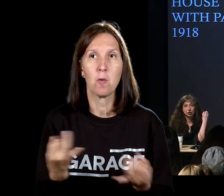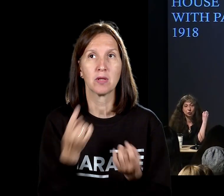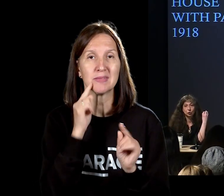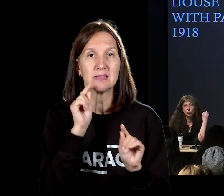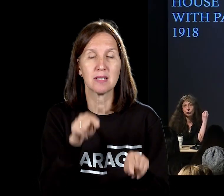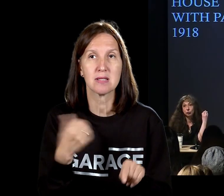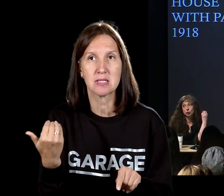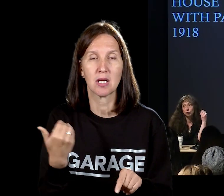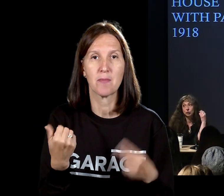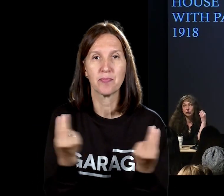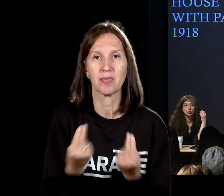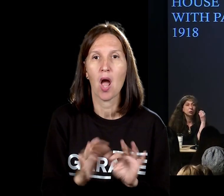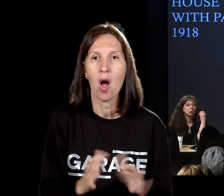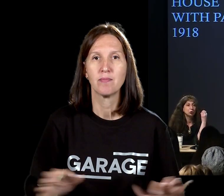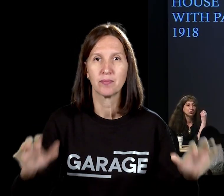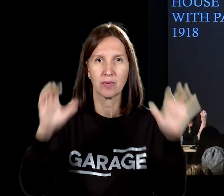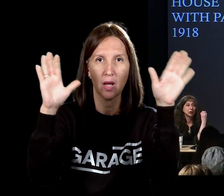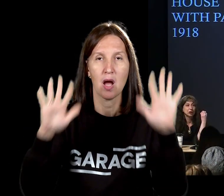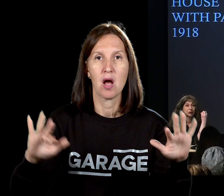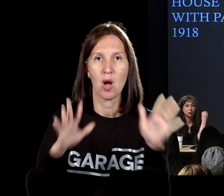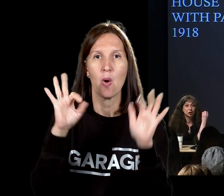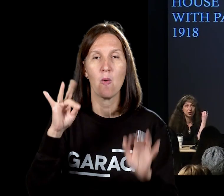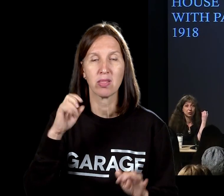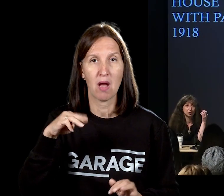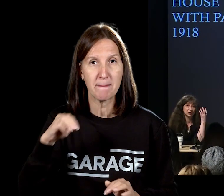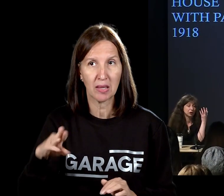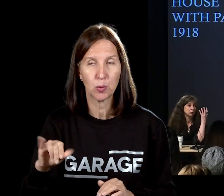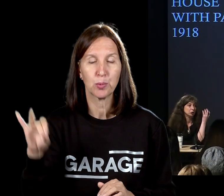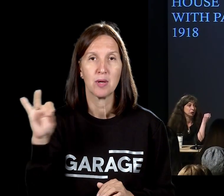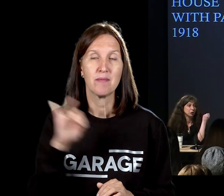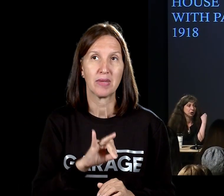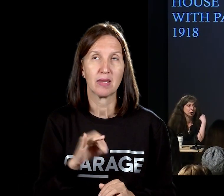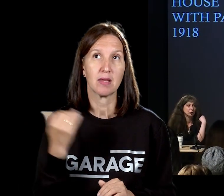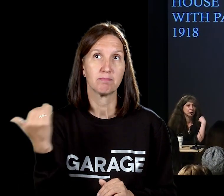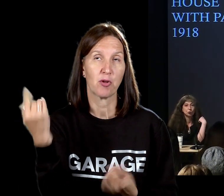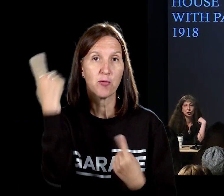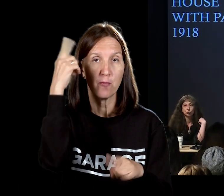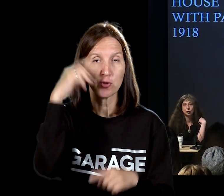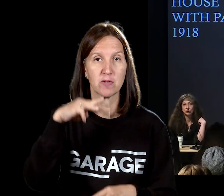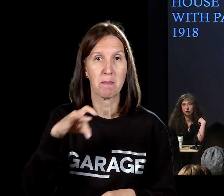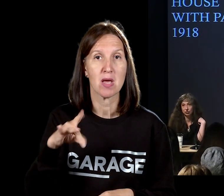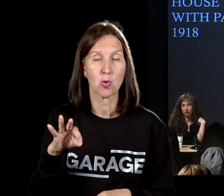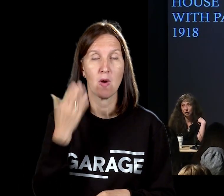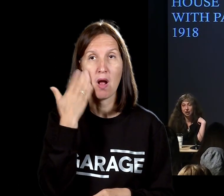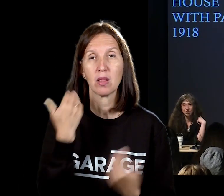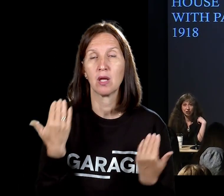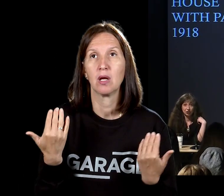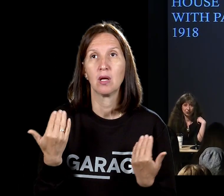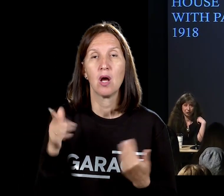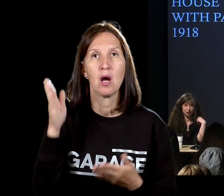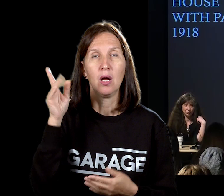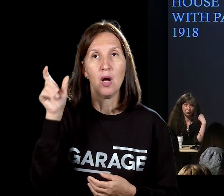и к наивному искусству, может быть, дает то, что возникает в самом храме, вот в тех работах Миро, когда он уже немножко отходит от